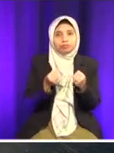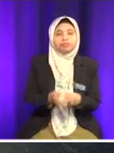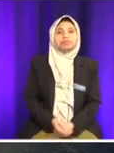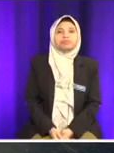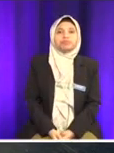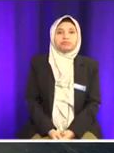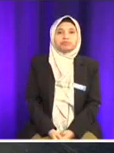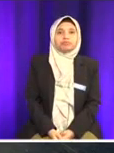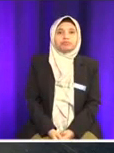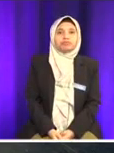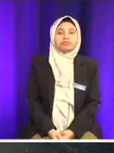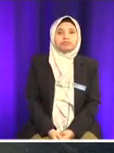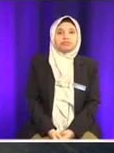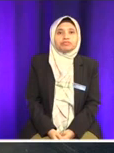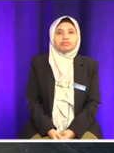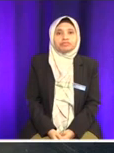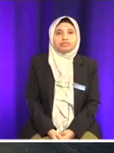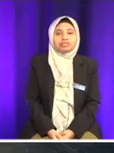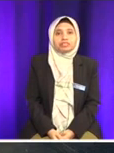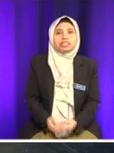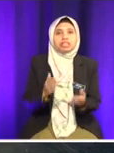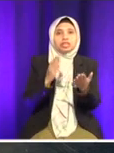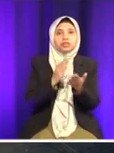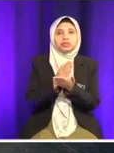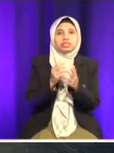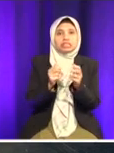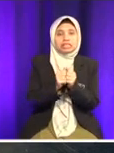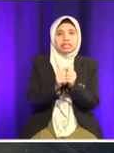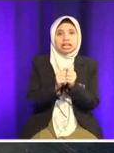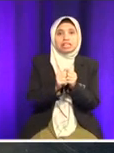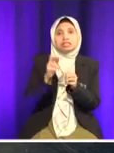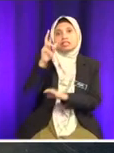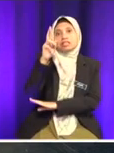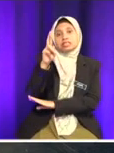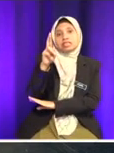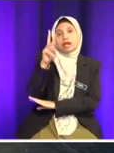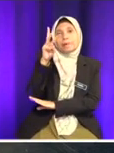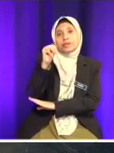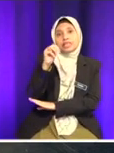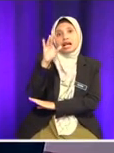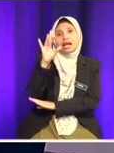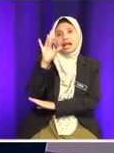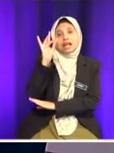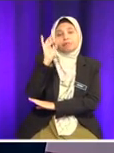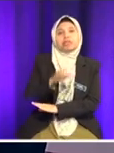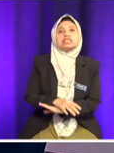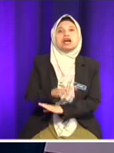gimana teruskan dengan rangsangan Minda 8 Oke